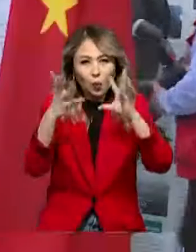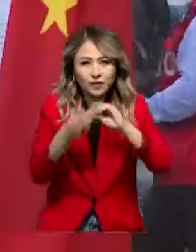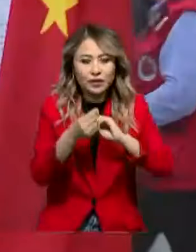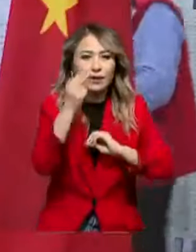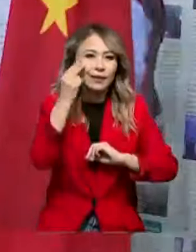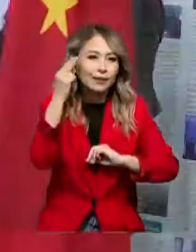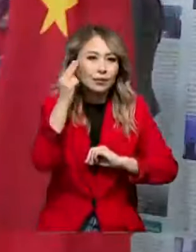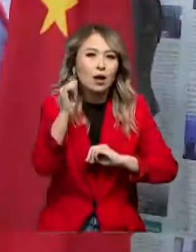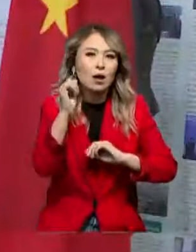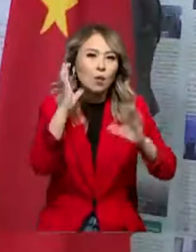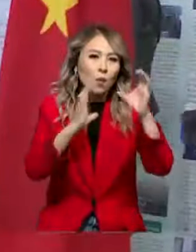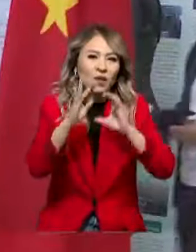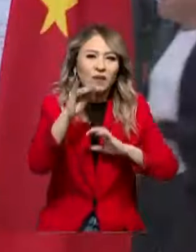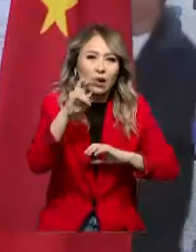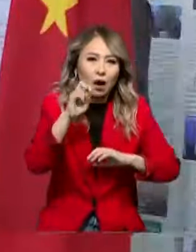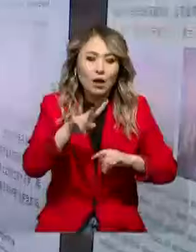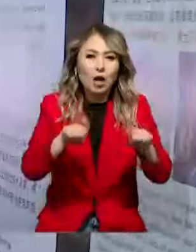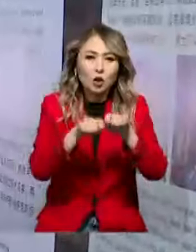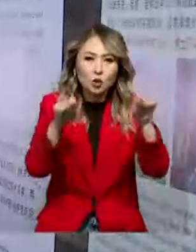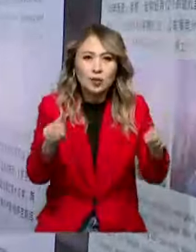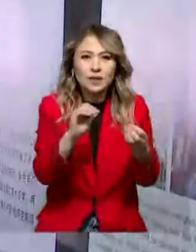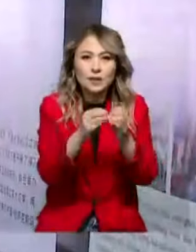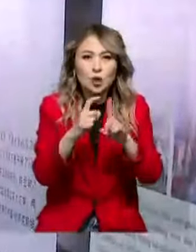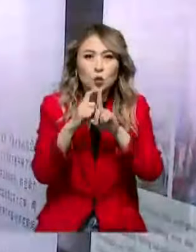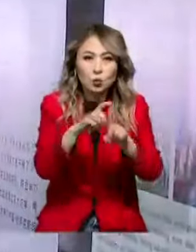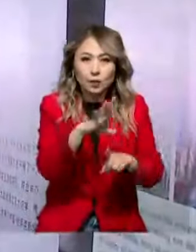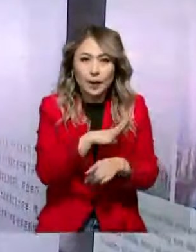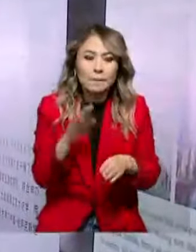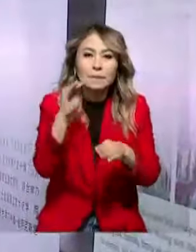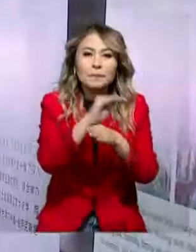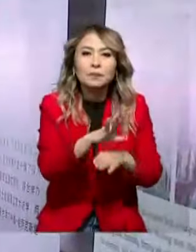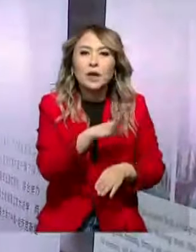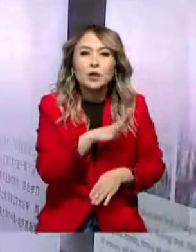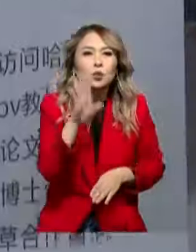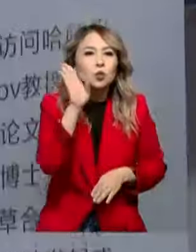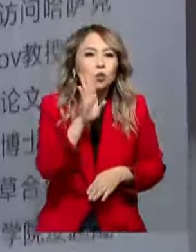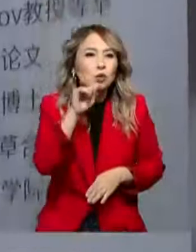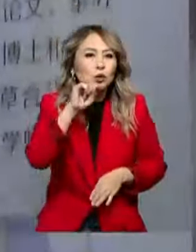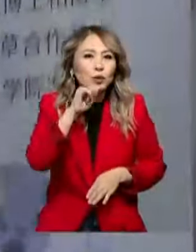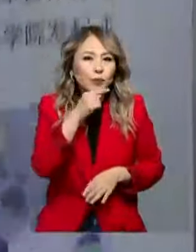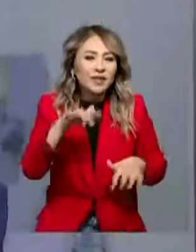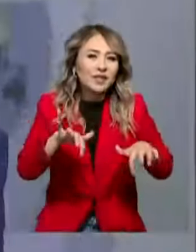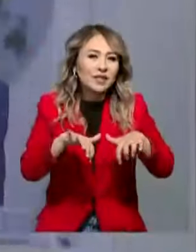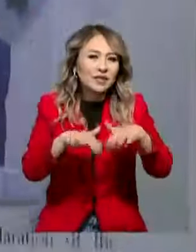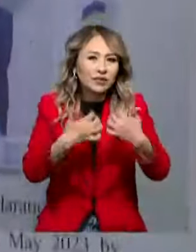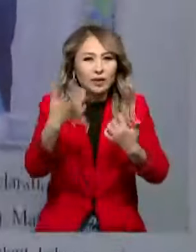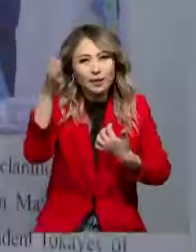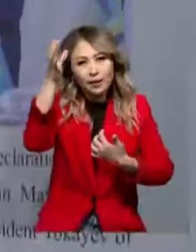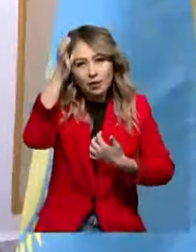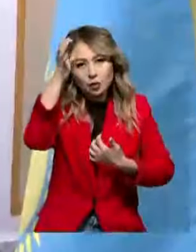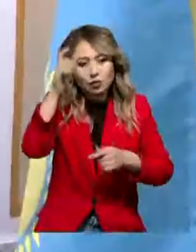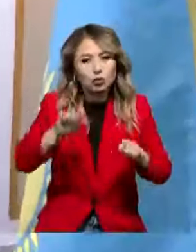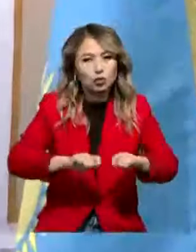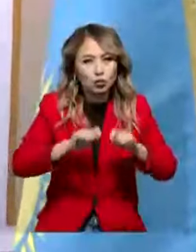университетінің базасында Қытай аграрлық университетінің филиалын ашу мәселесі де сөз болды. Сонымен бірге суды үнемдеу цифрлық ғылыми зертханасын